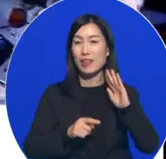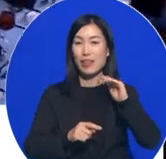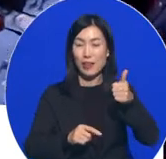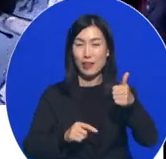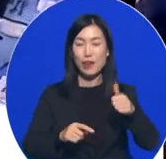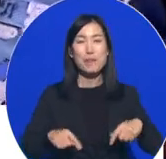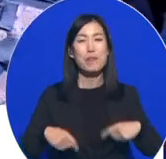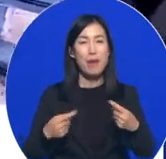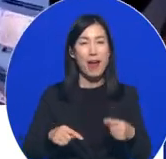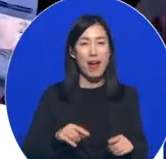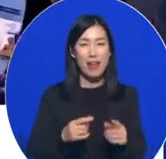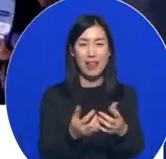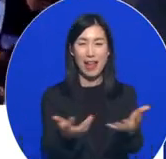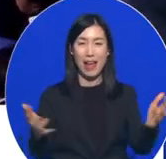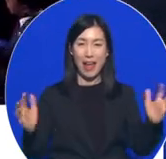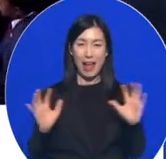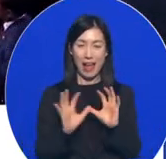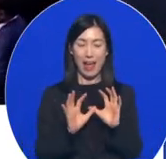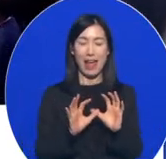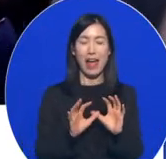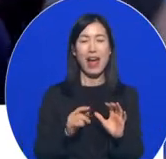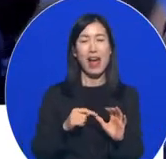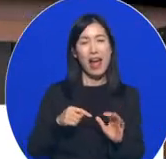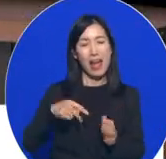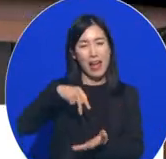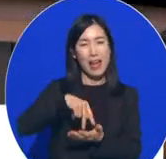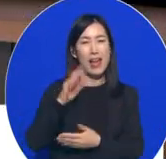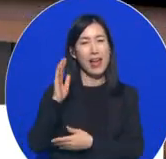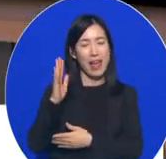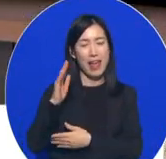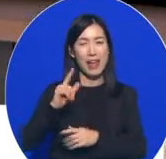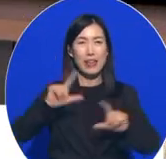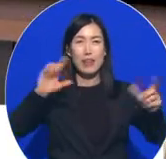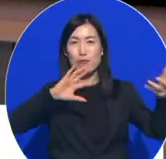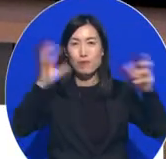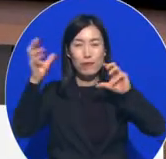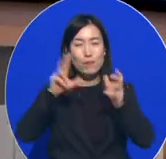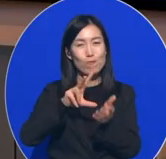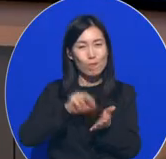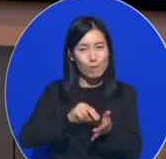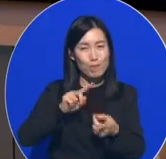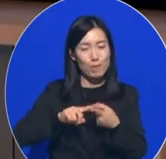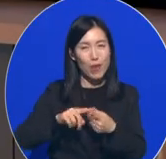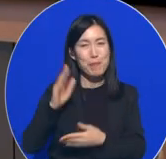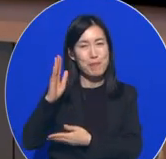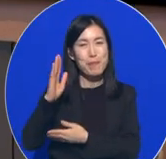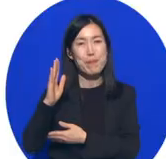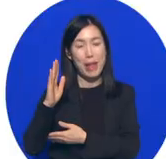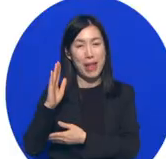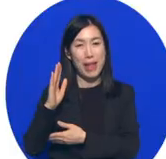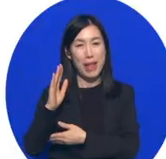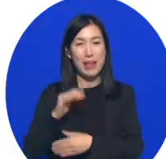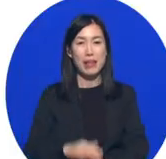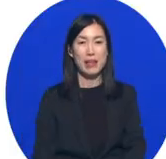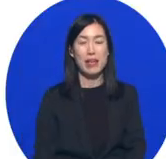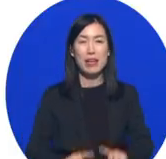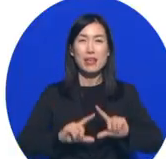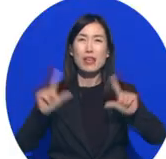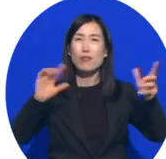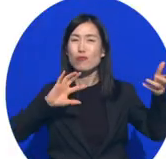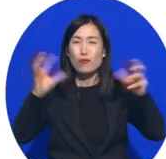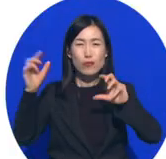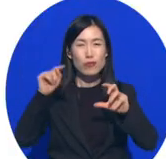세션에 참석한 각국 정상들 앞에서 연설에 나서며 기후 위기에 대해 언급했습니다 윤 대통령은 기후